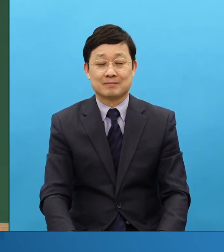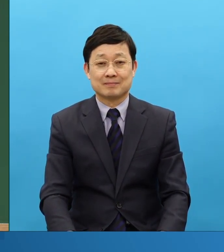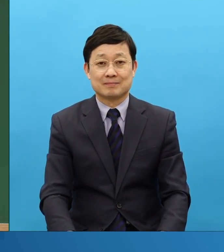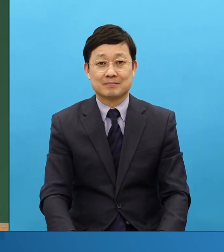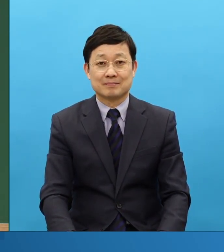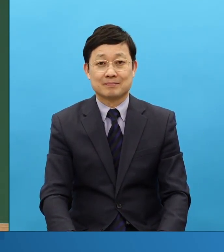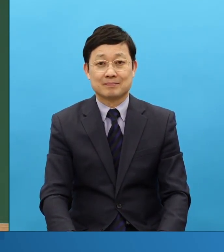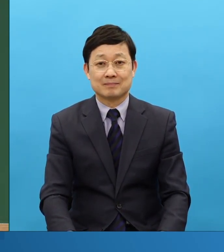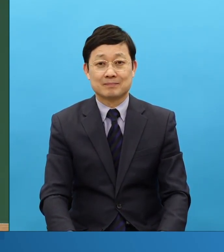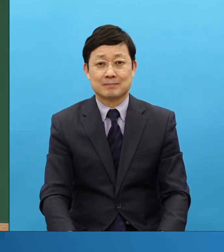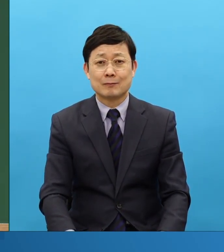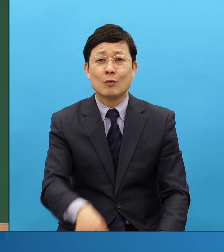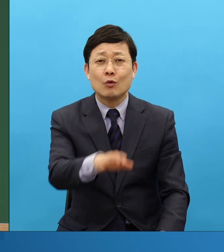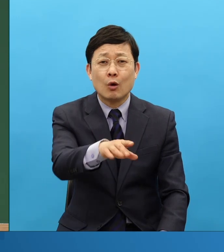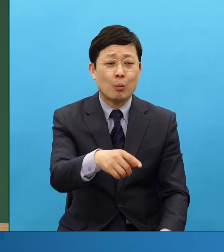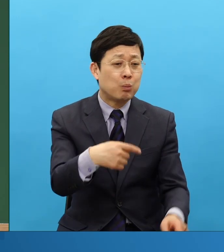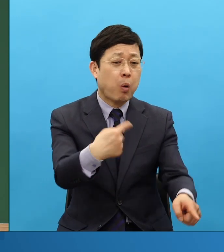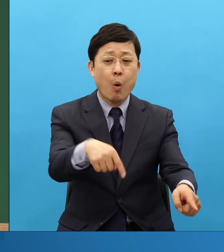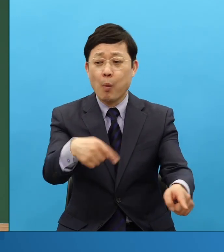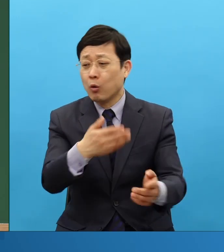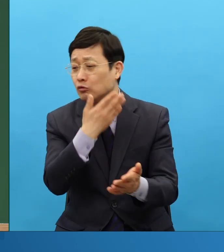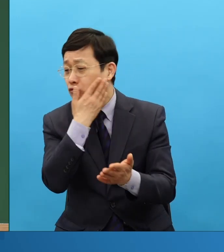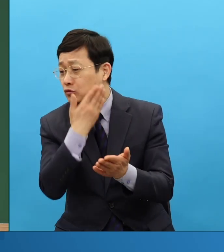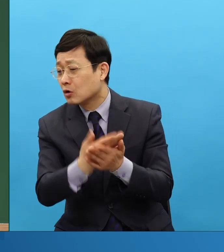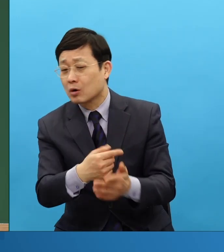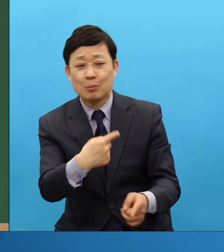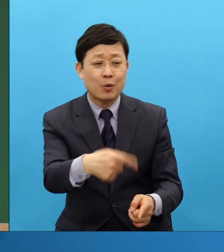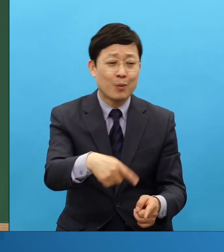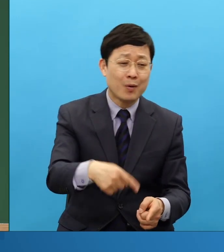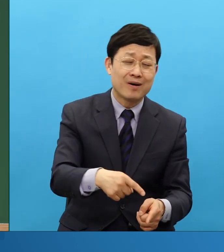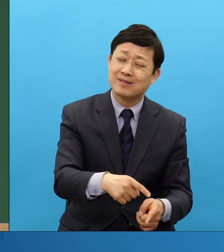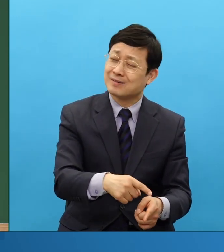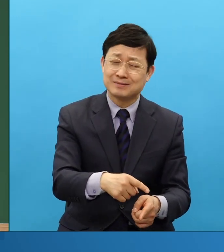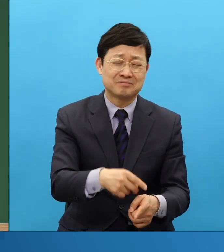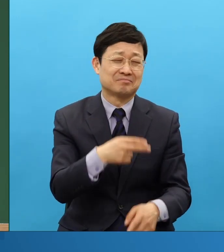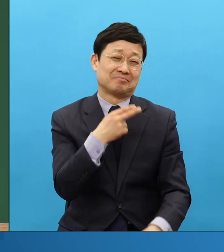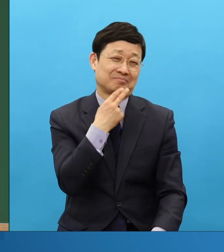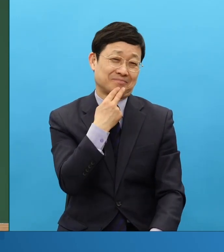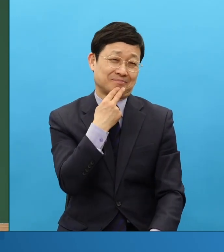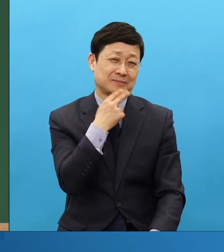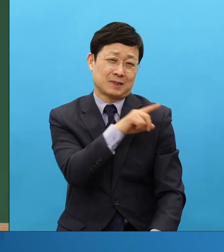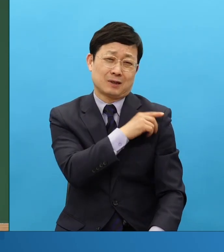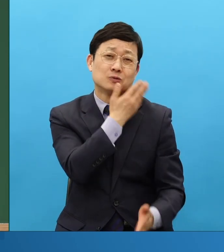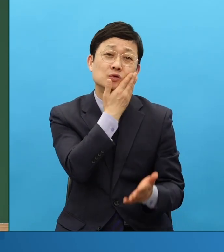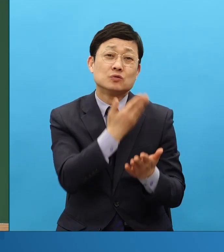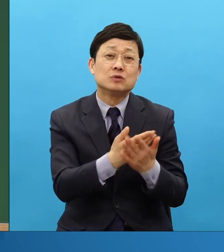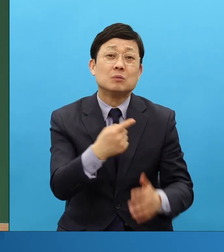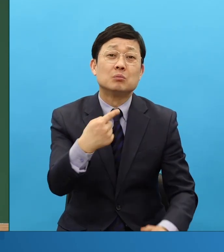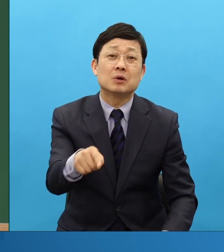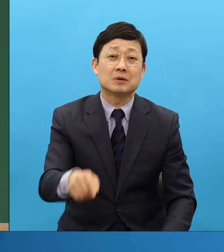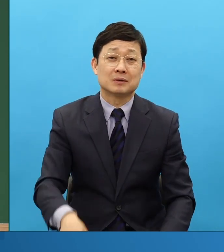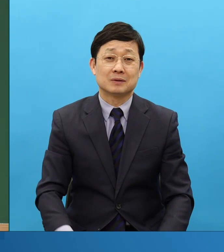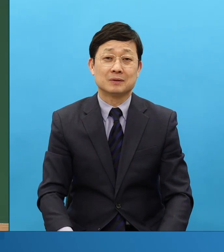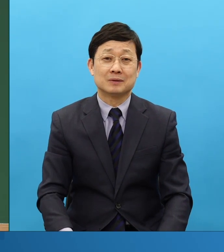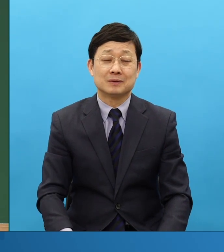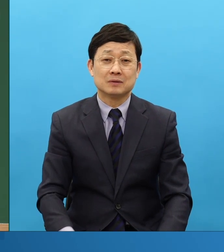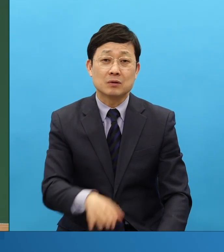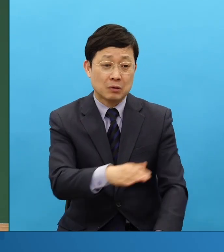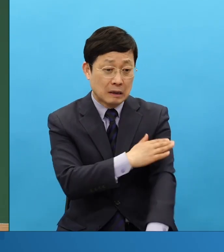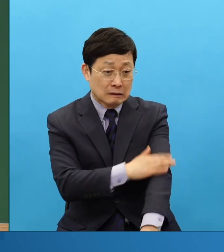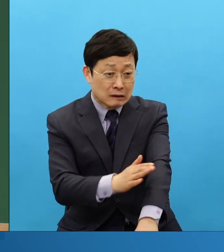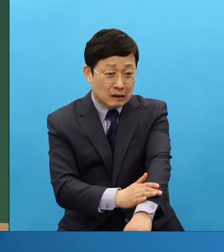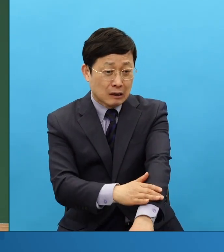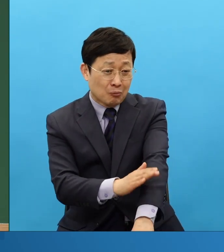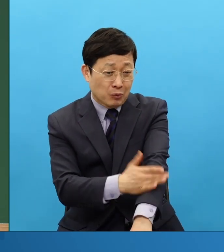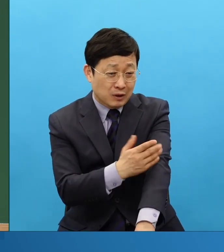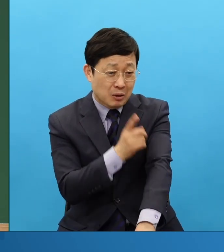물어보세요. 뭐가 그래 중요한 게 있습니까? Oh, all these things. Why is it so important? What's more important than this? 잘하면 얼마나 잘하고 못하면 얼마나 못할 겁니까? And if